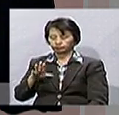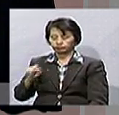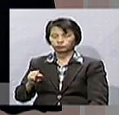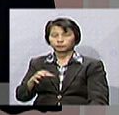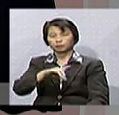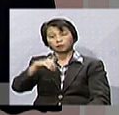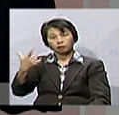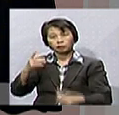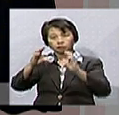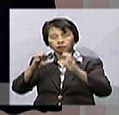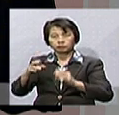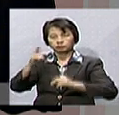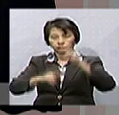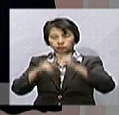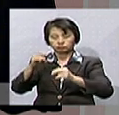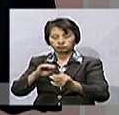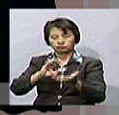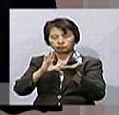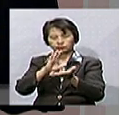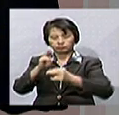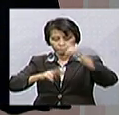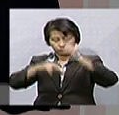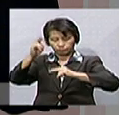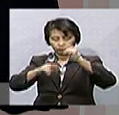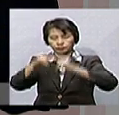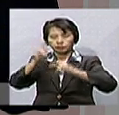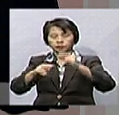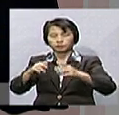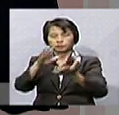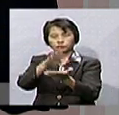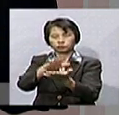langkah berkaitan termasuk membina Akademi Badminton Malaysia ABM.